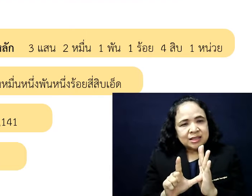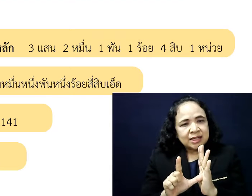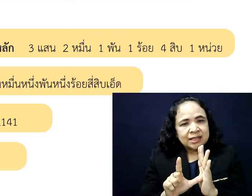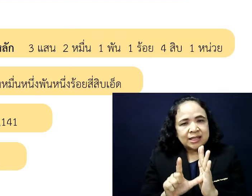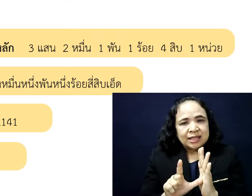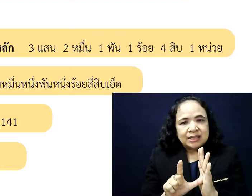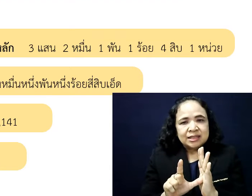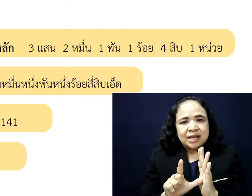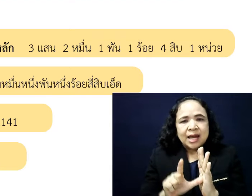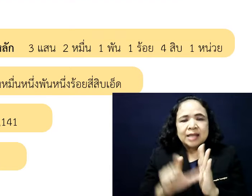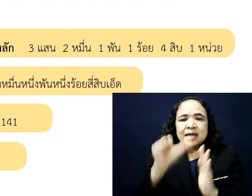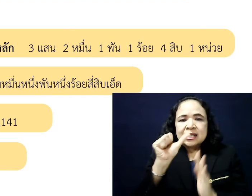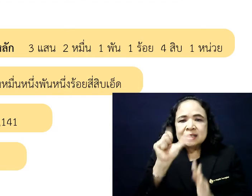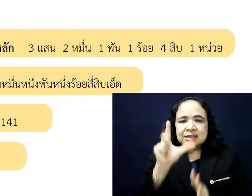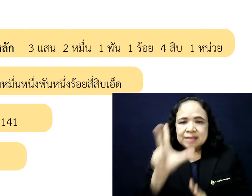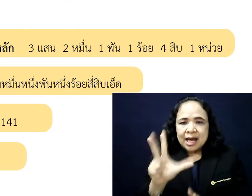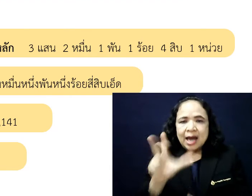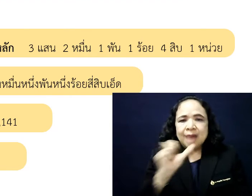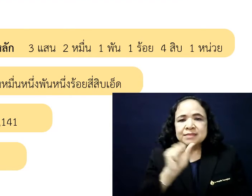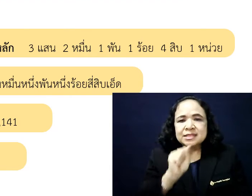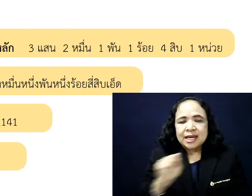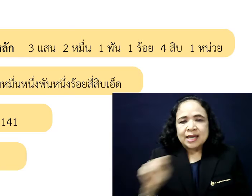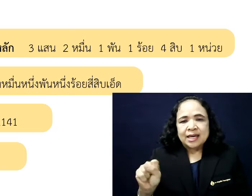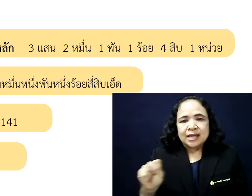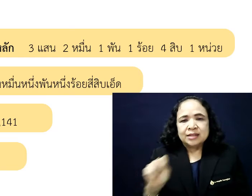ที่นักเรียนเห็นจะได้